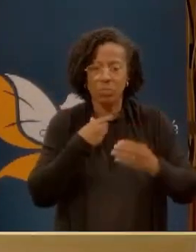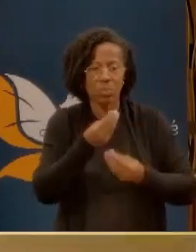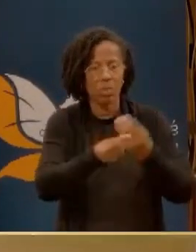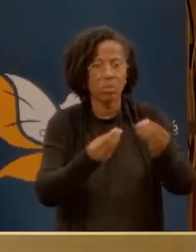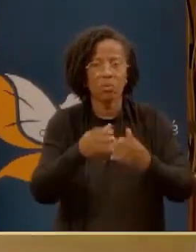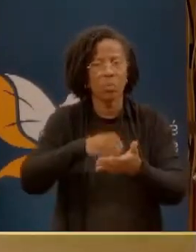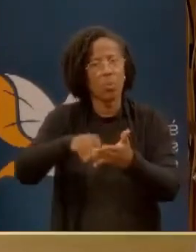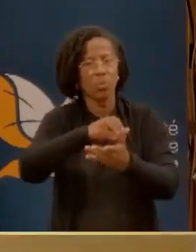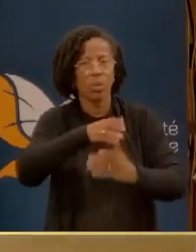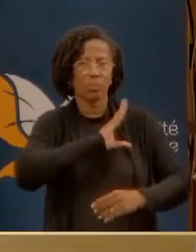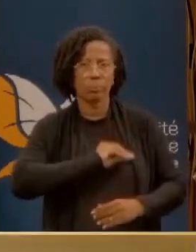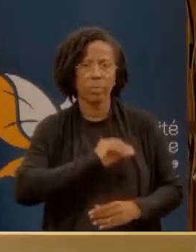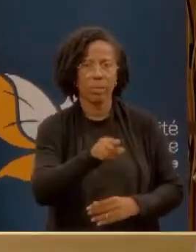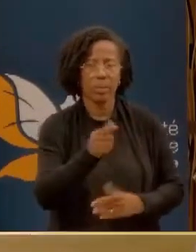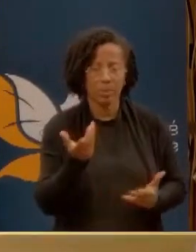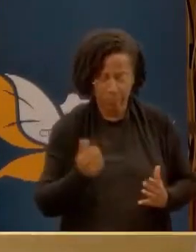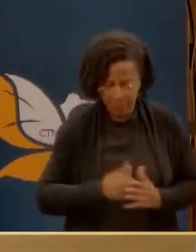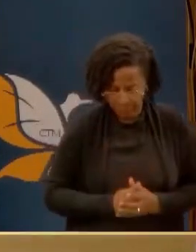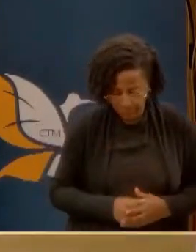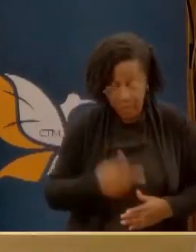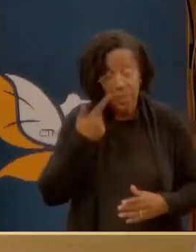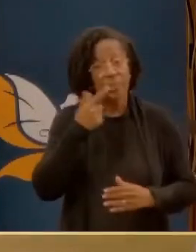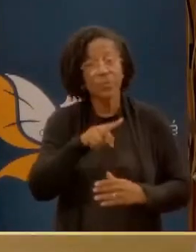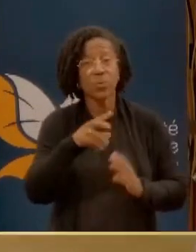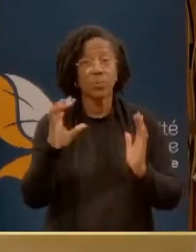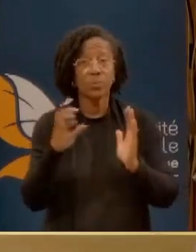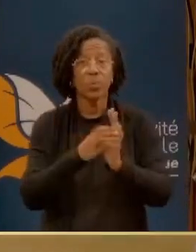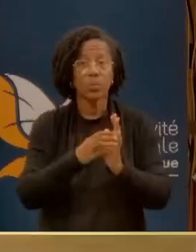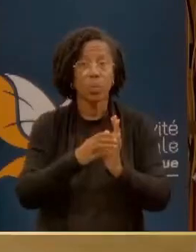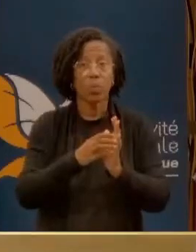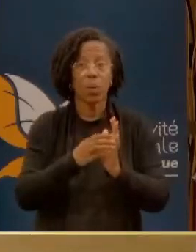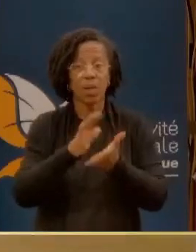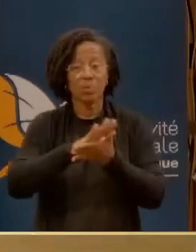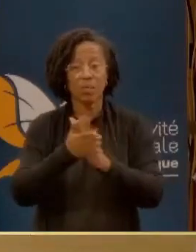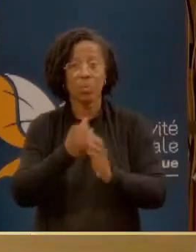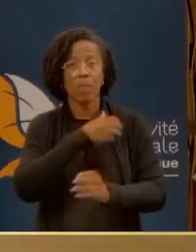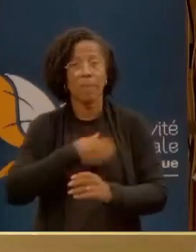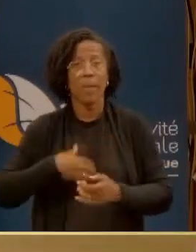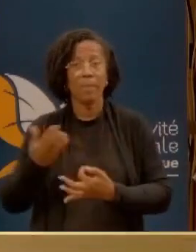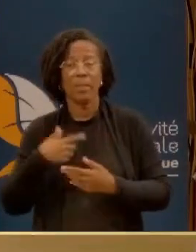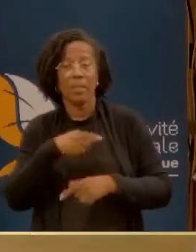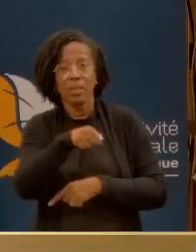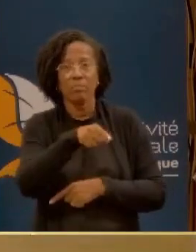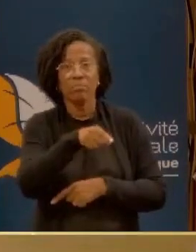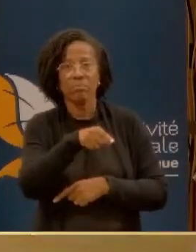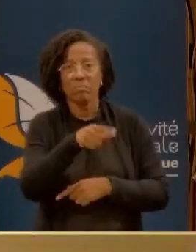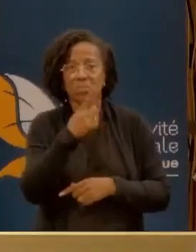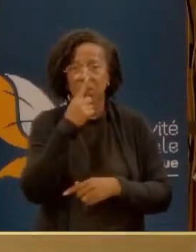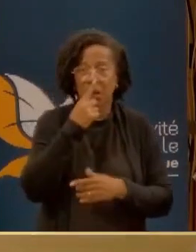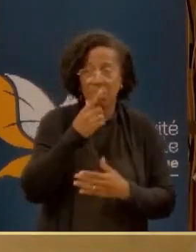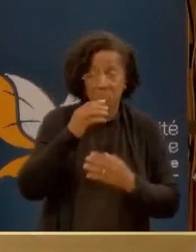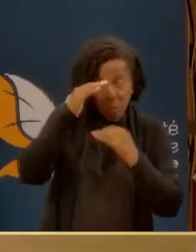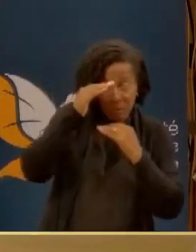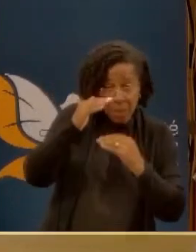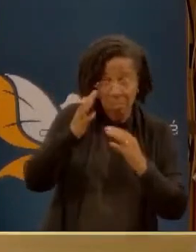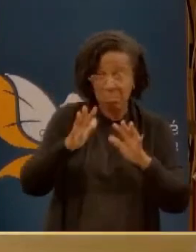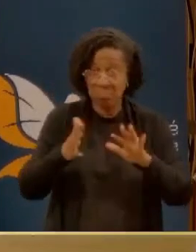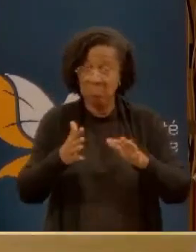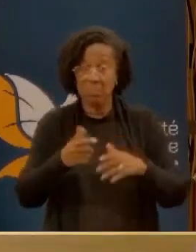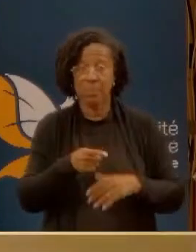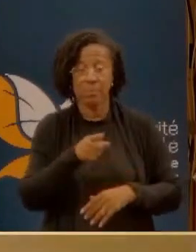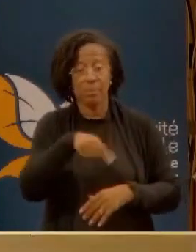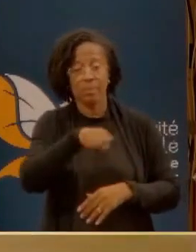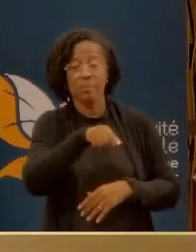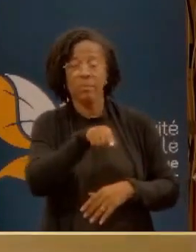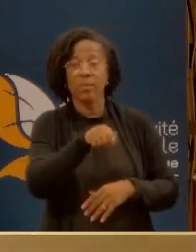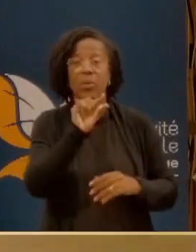j'ai vu une motion de l'Association des maires de Martinique qui n'y croit pas et qui et